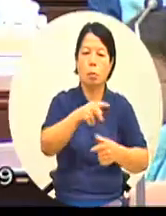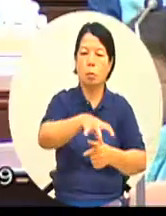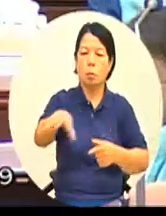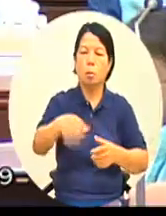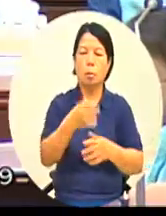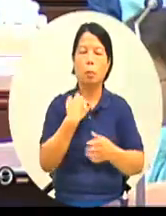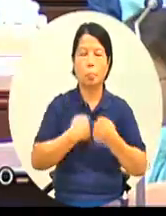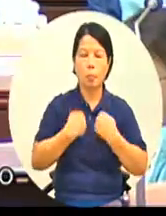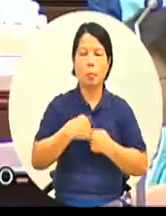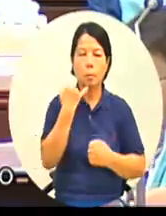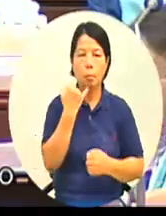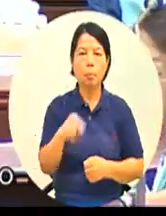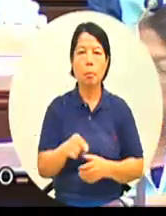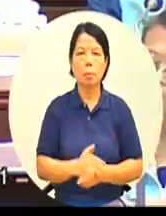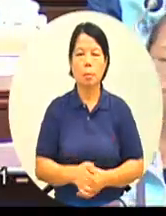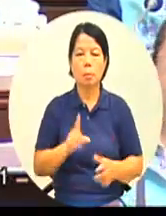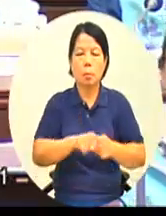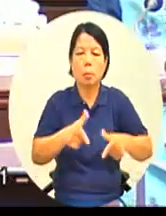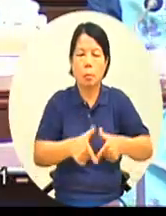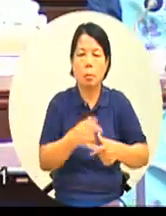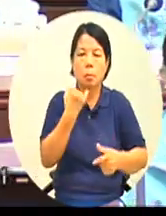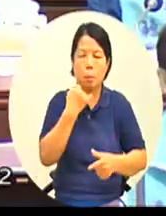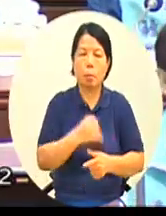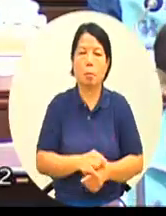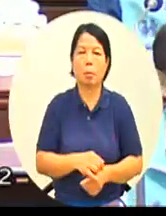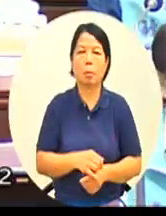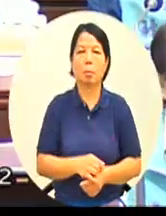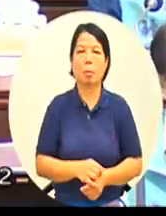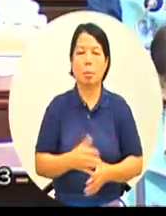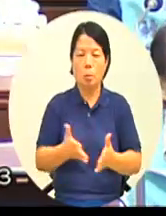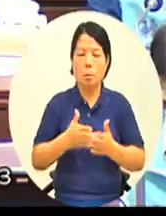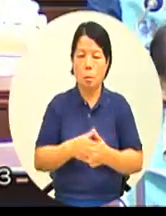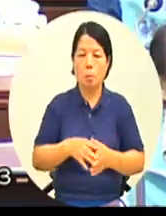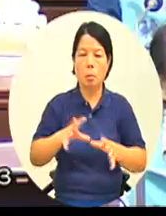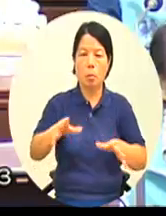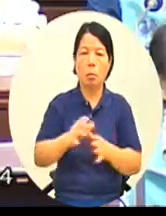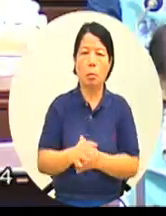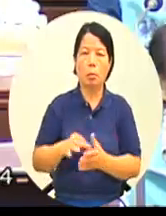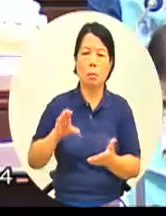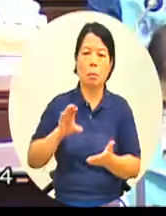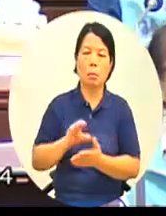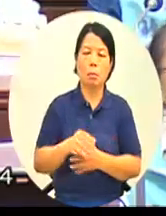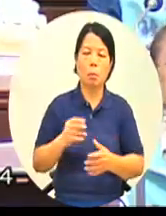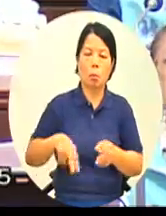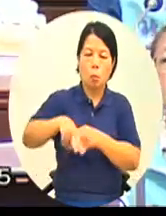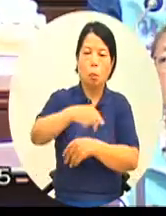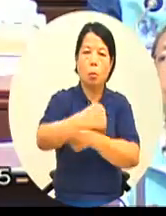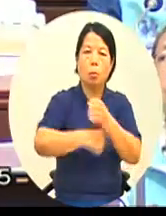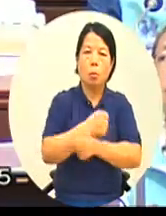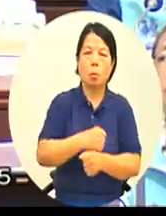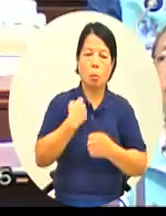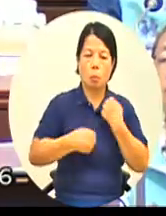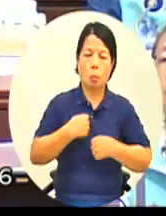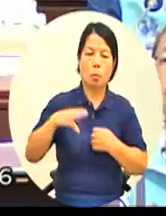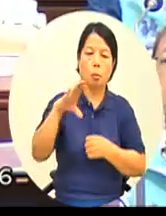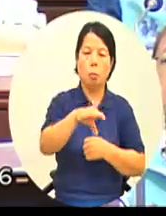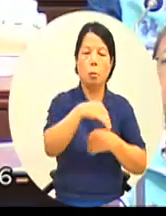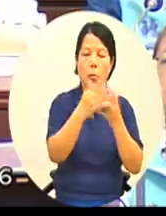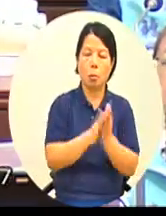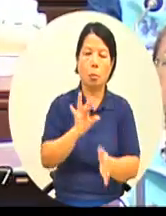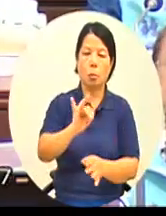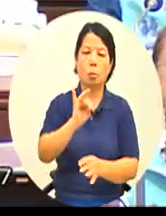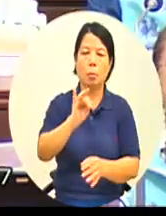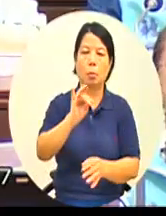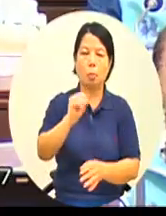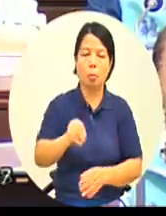接在中心里面的沐浴设备之外，我们还有2台行动沐浴车，造价都是上百万